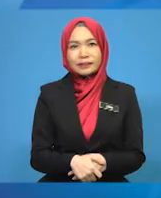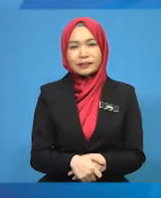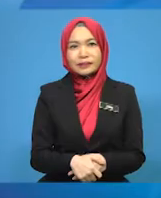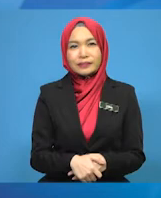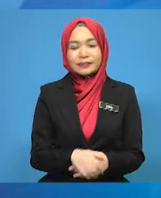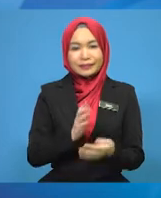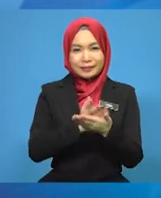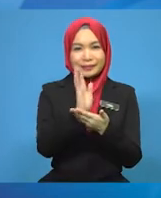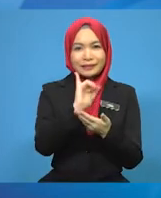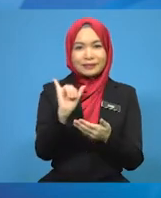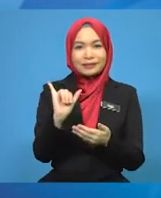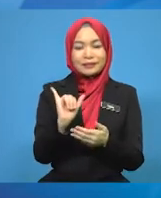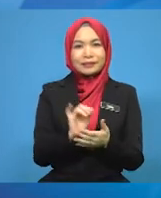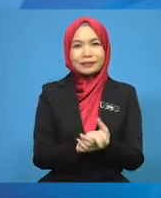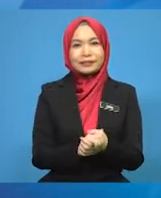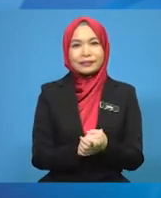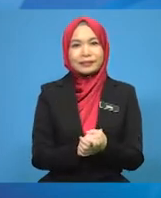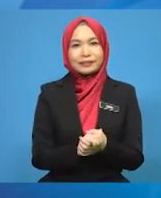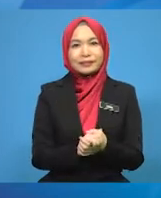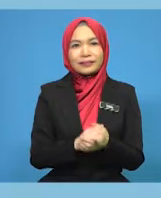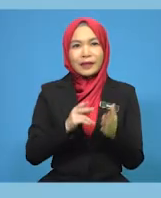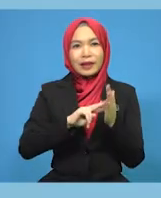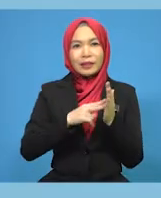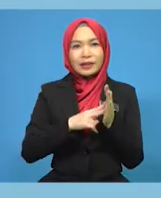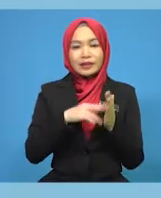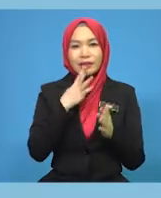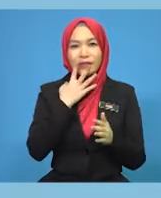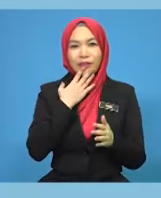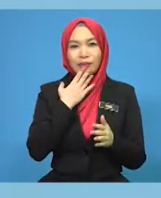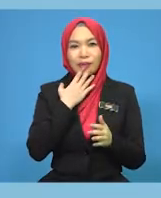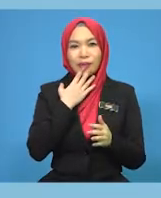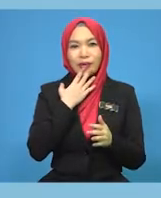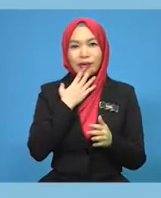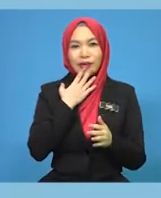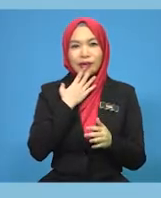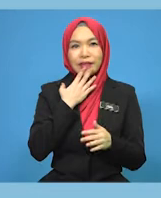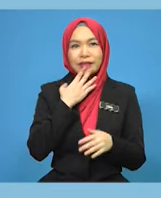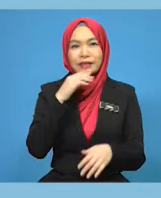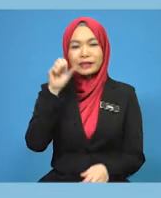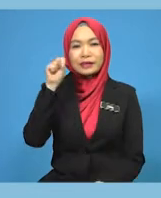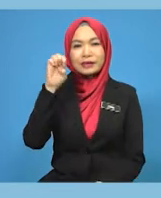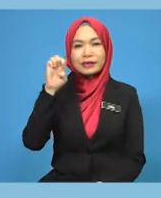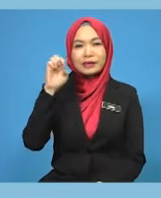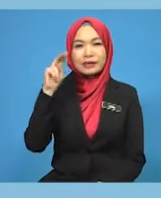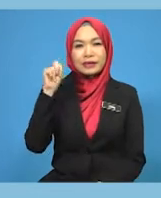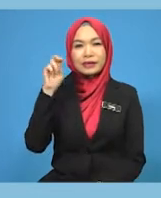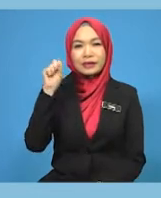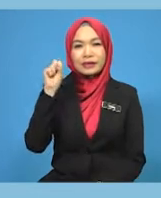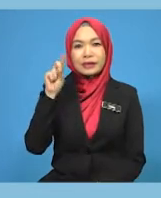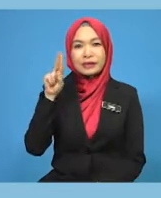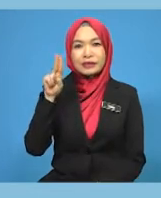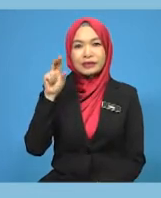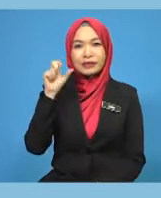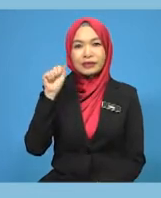Yang seterusnya adalah konsep warna sensual. Warna sensual adalah warna yang mempunyai rangsangan respon